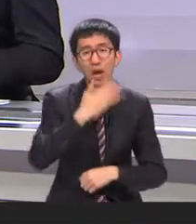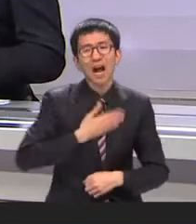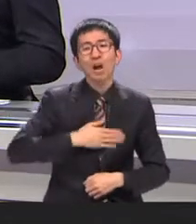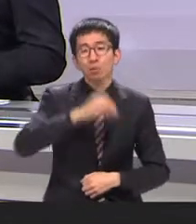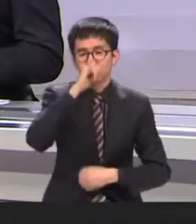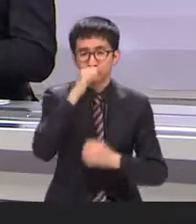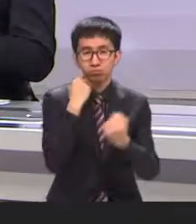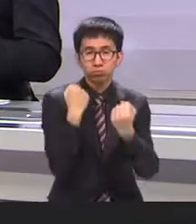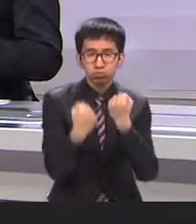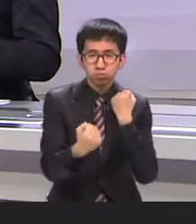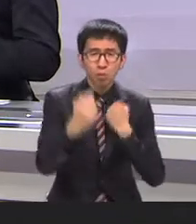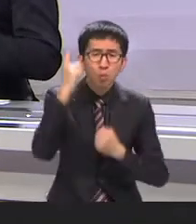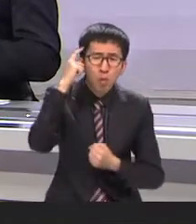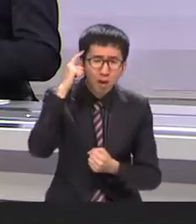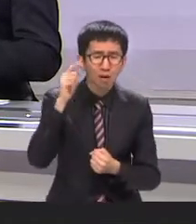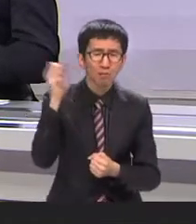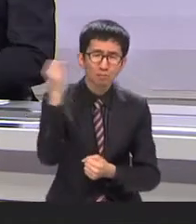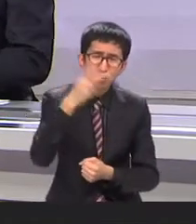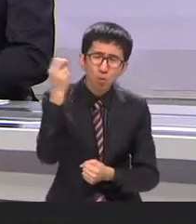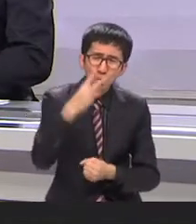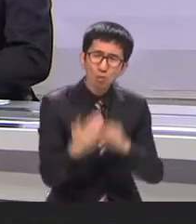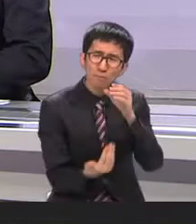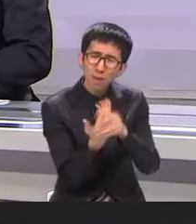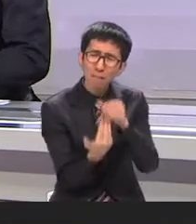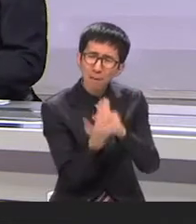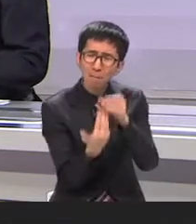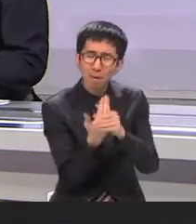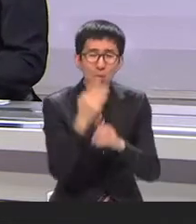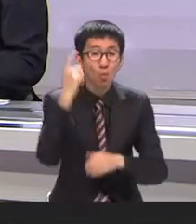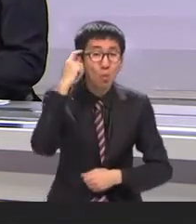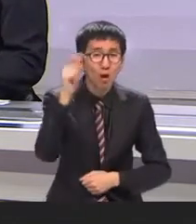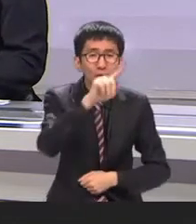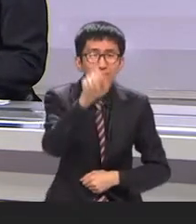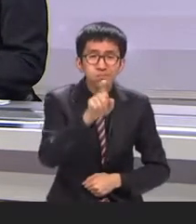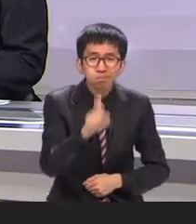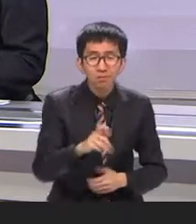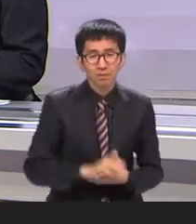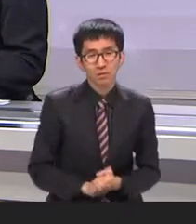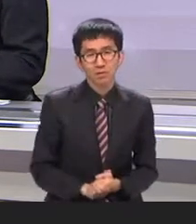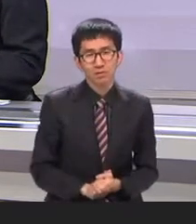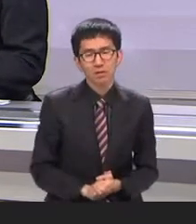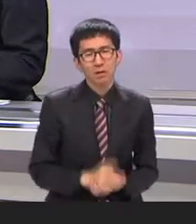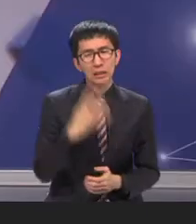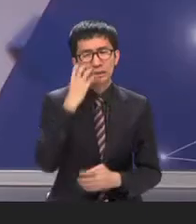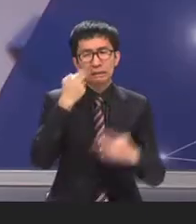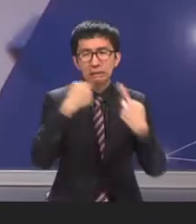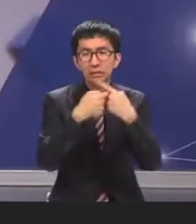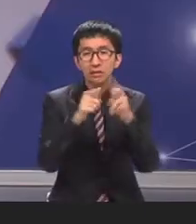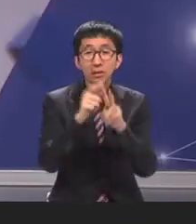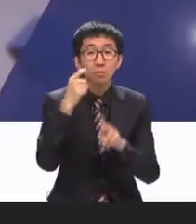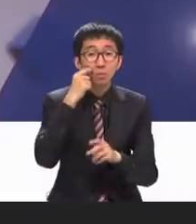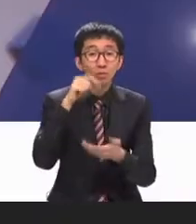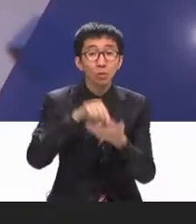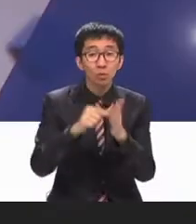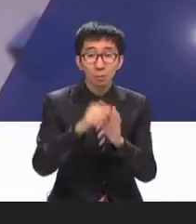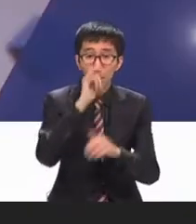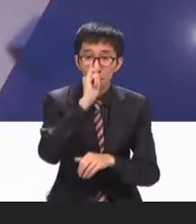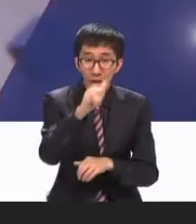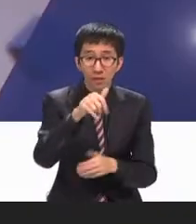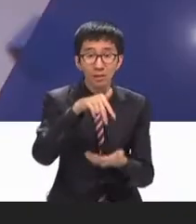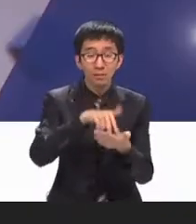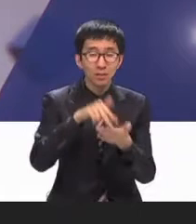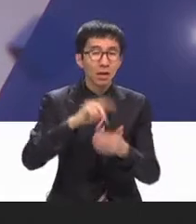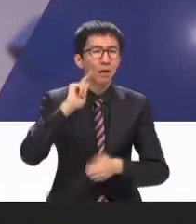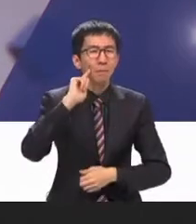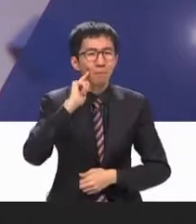있는 이 문제가 왜 그렇게 좀 종식 되지 않고 사라지지 않는 겁니까 너무 이상한 것이 패션계는 아름다움을